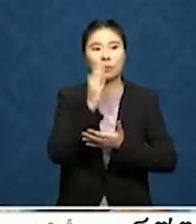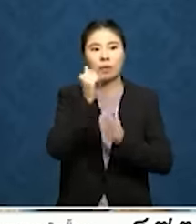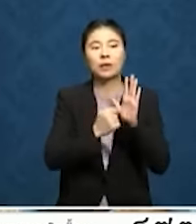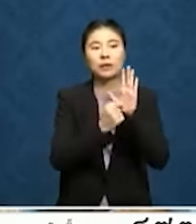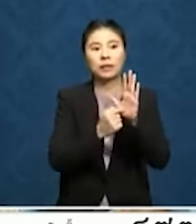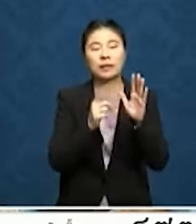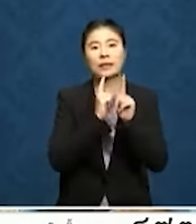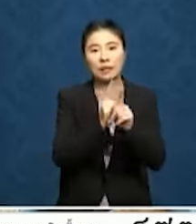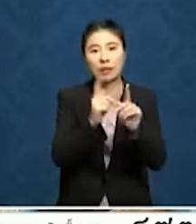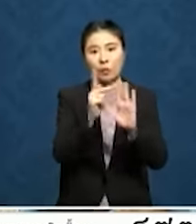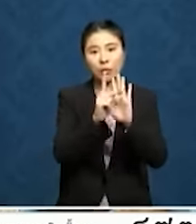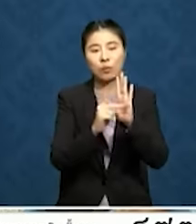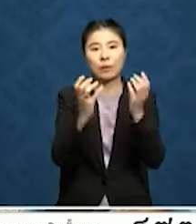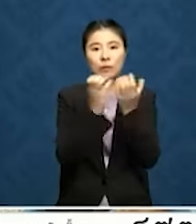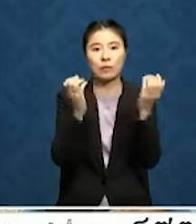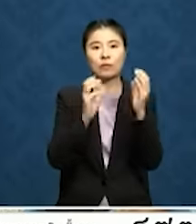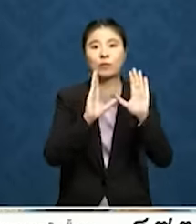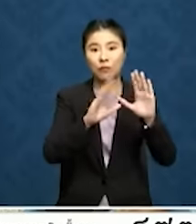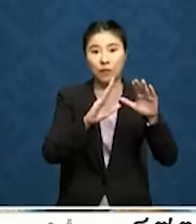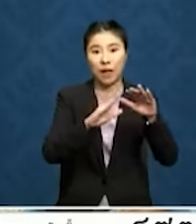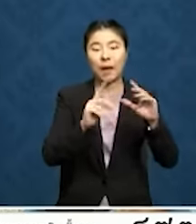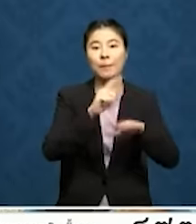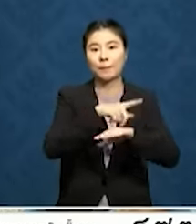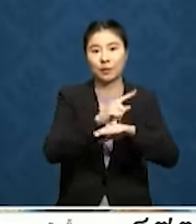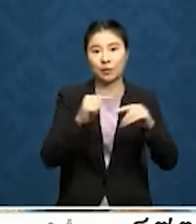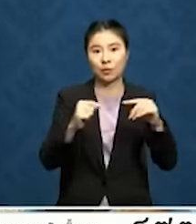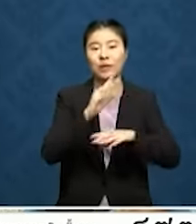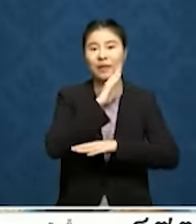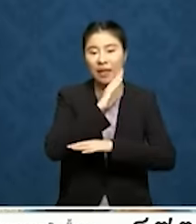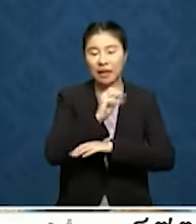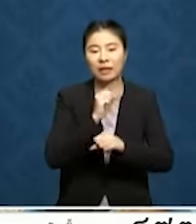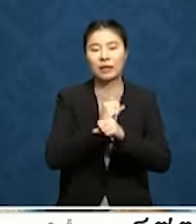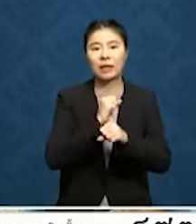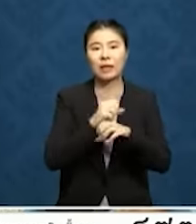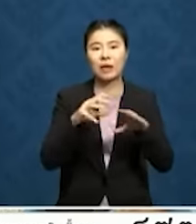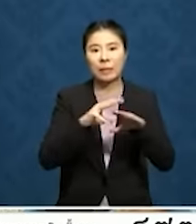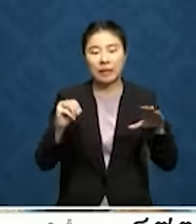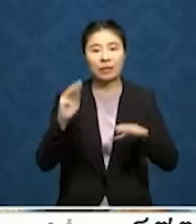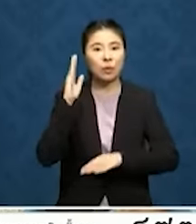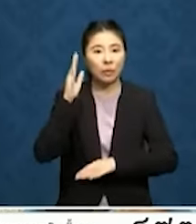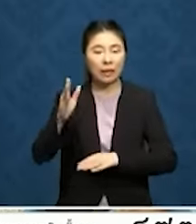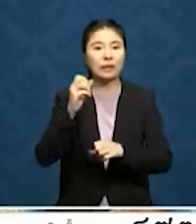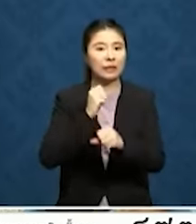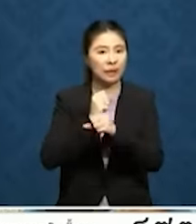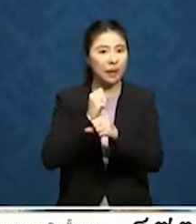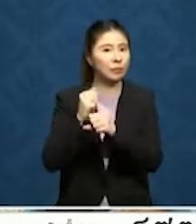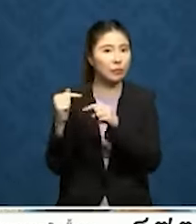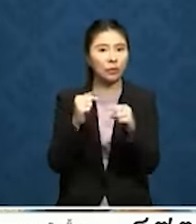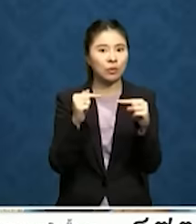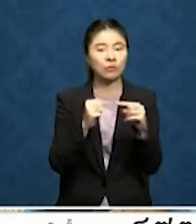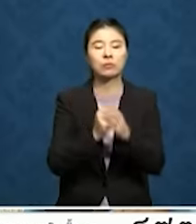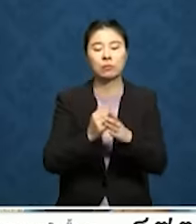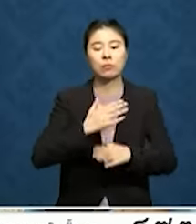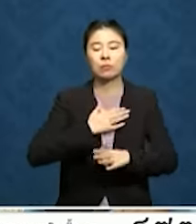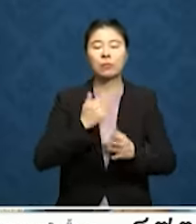รัฐธรรมนูญผมก็ฝากท่านประธานไว้กันครับว่าสิ่งที่จะทำนั้นมันจะเป็นมาตรฐานต่อไปนะครับคือผมรับยังไงก็ได้